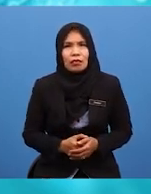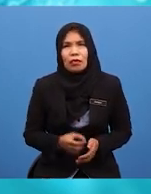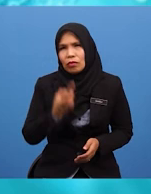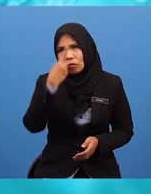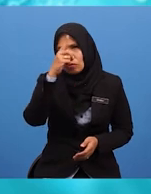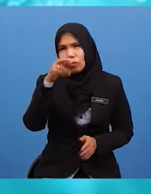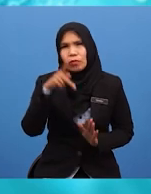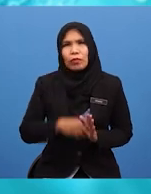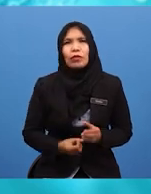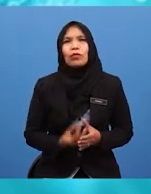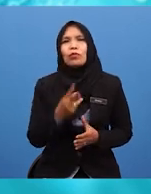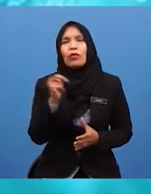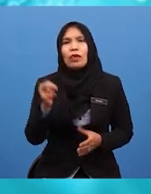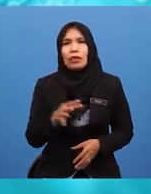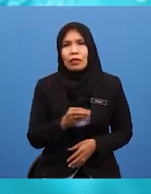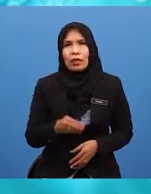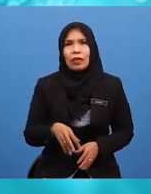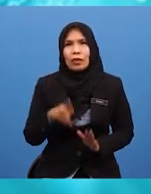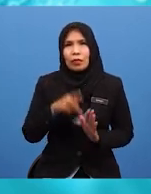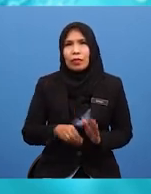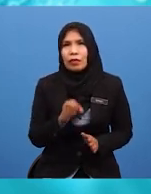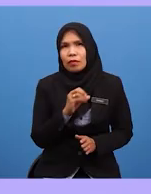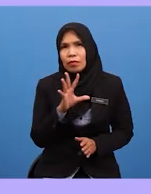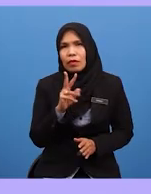dan perkembangan berlaku.